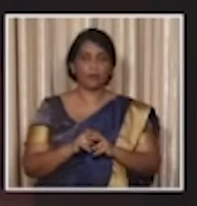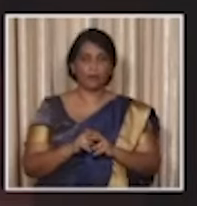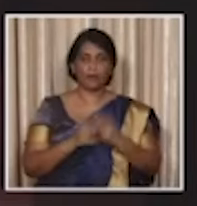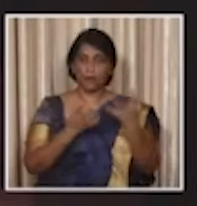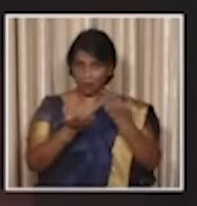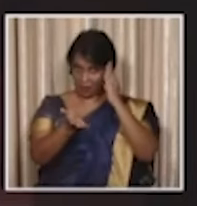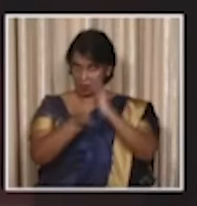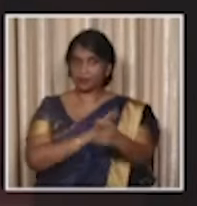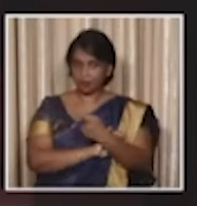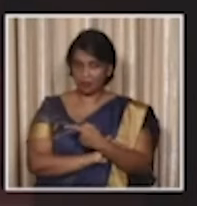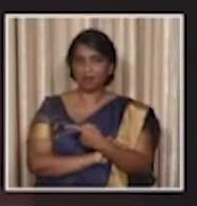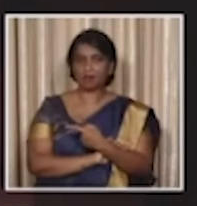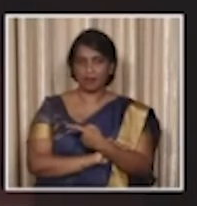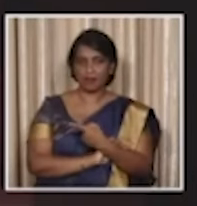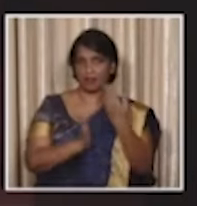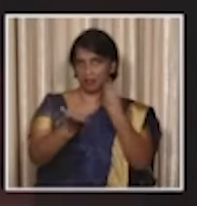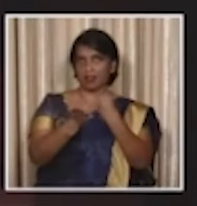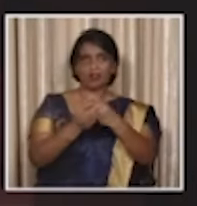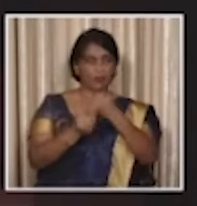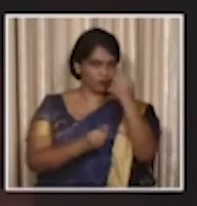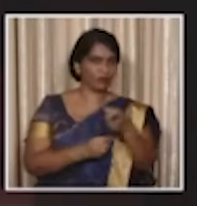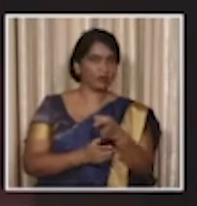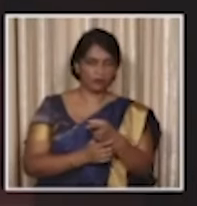බේරගත්ත නේද? රැකවරණයක් ලබා දුන්න නේද?